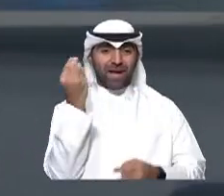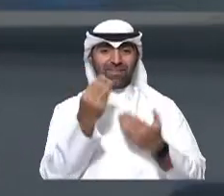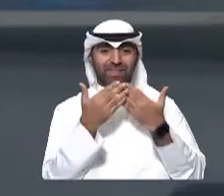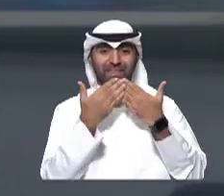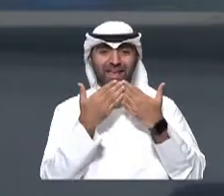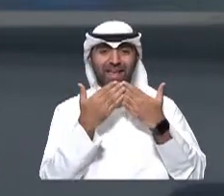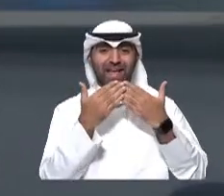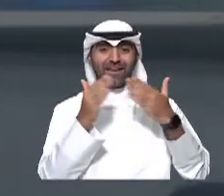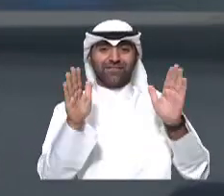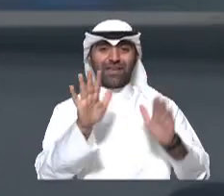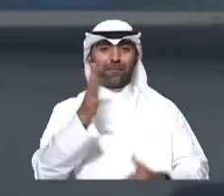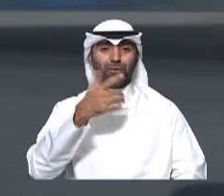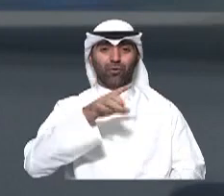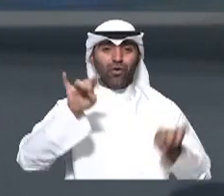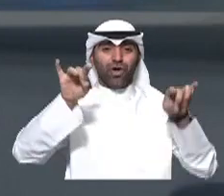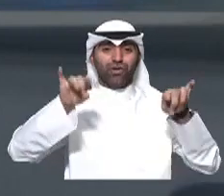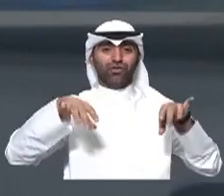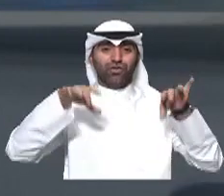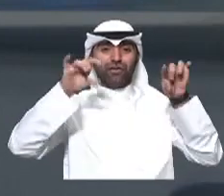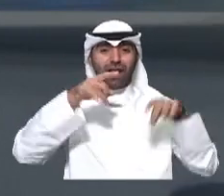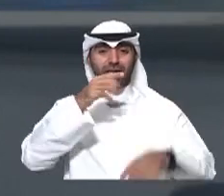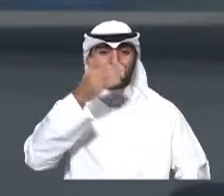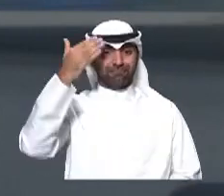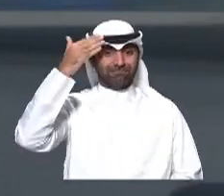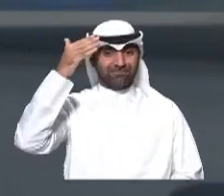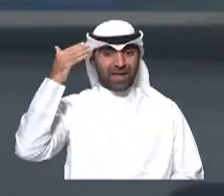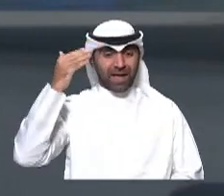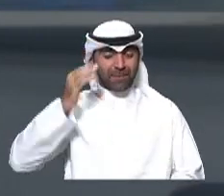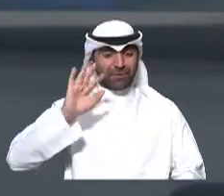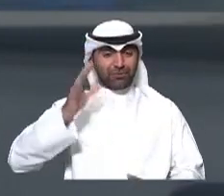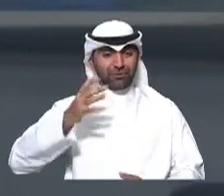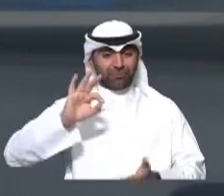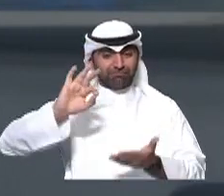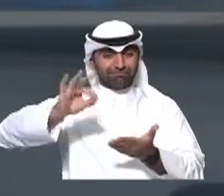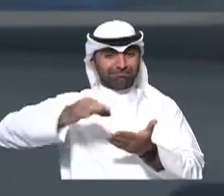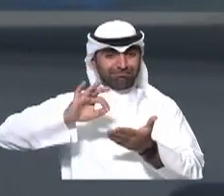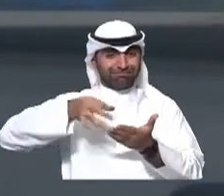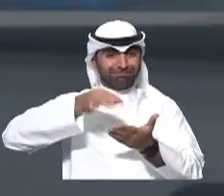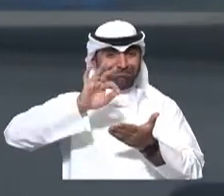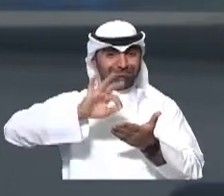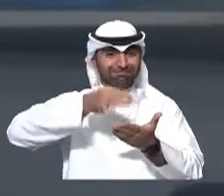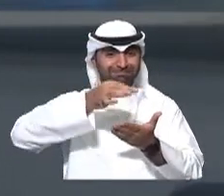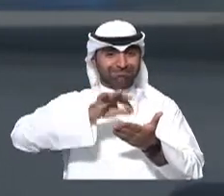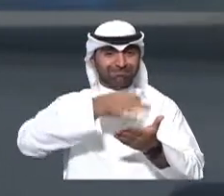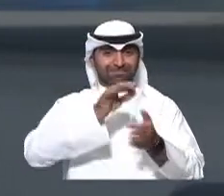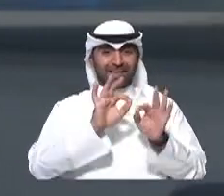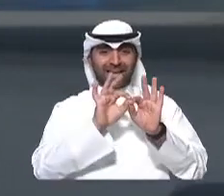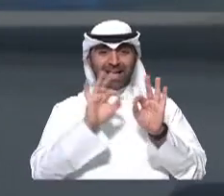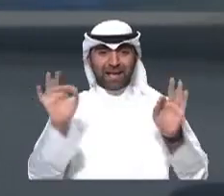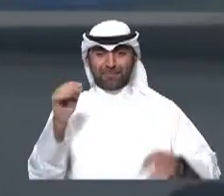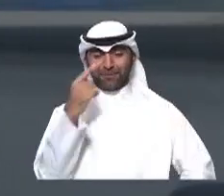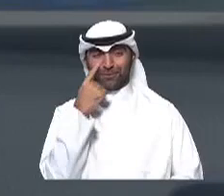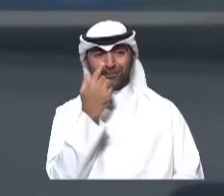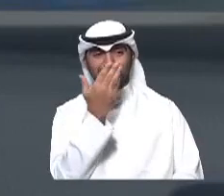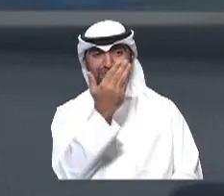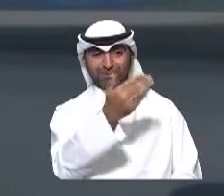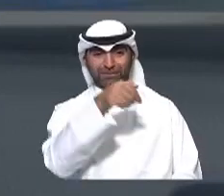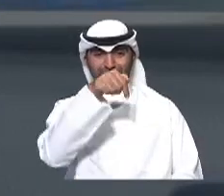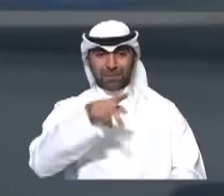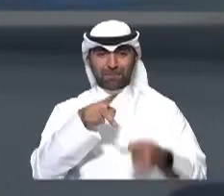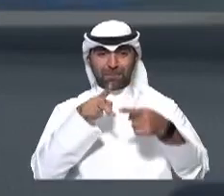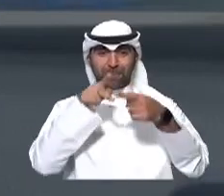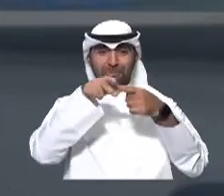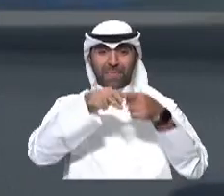الفني، وذلك في إطار تعزيز التعاون والتبادل الثقافي بين البلدين. نعم، ويضم المعرض الفني الأسترالي